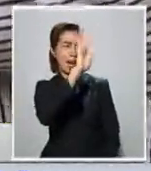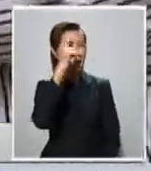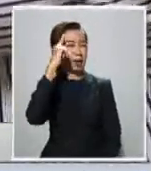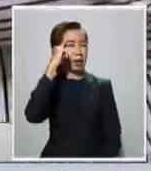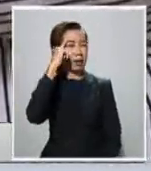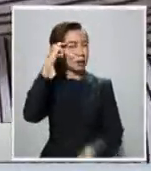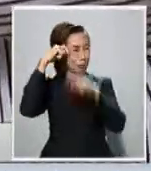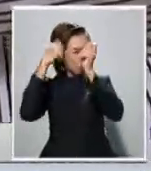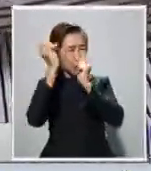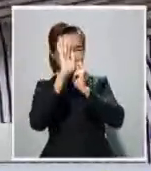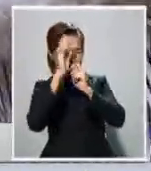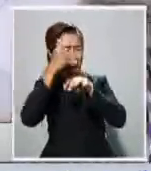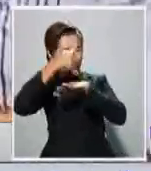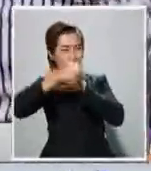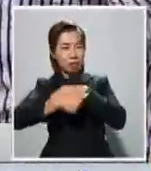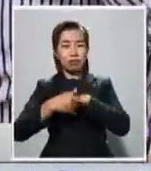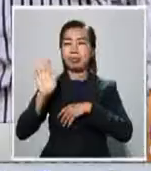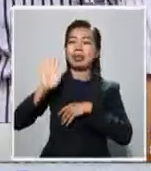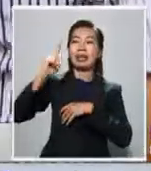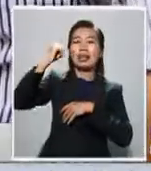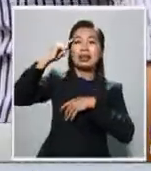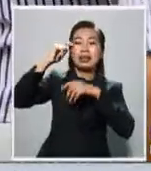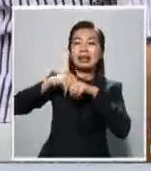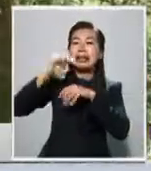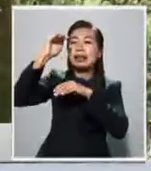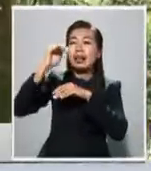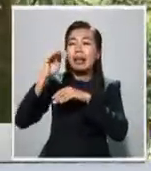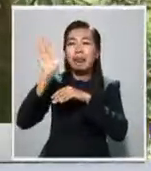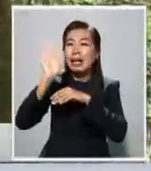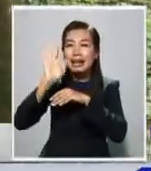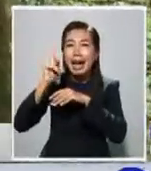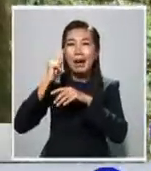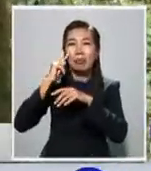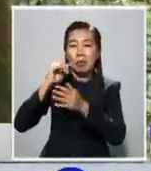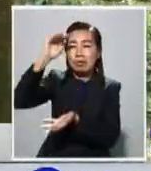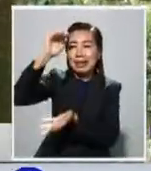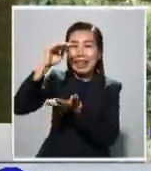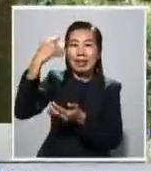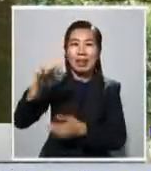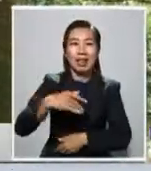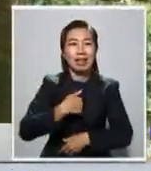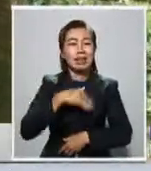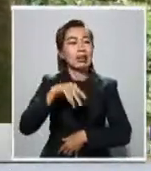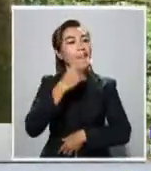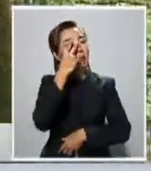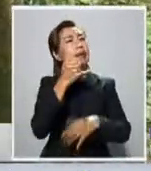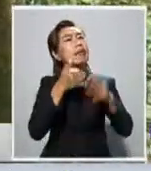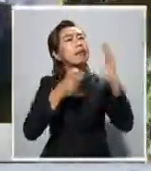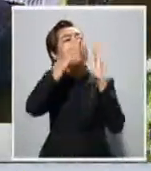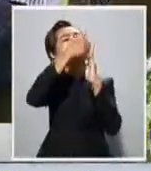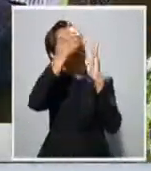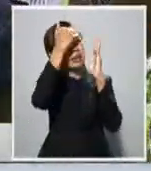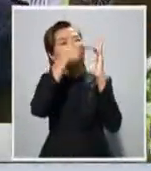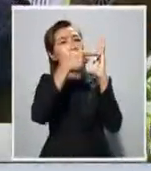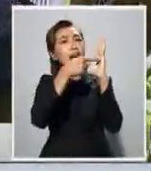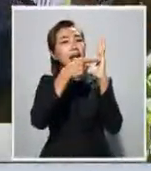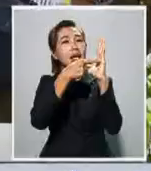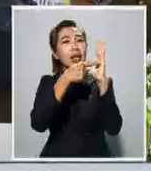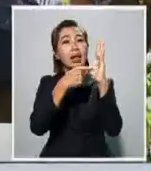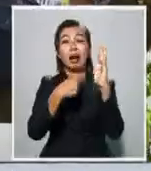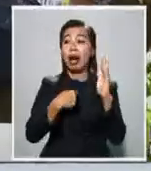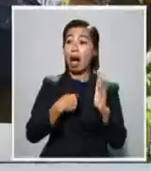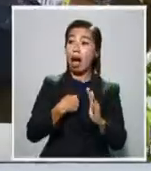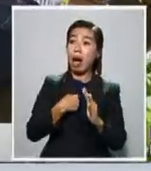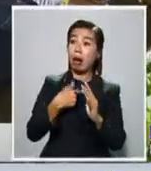ไม่ได้คิดหรอกมันสั้นเองสั้นตั้งแต่เกิดแล้ว นี่เขาถามมาขึ้นไปทำไม เงาะหมดแล้วค่ะ เอ้า